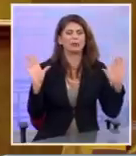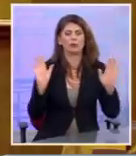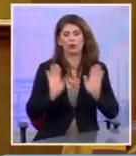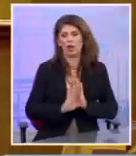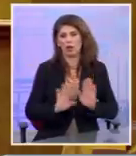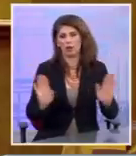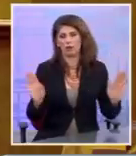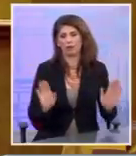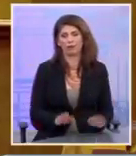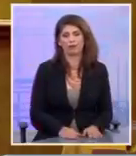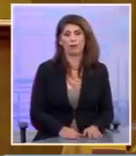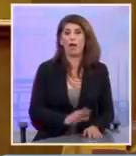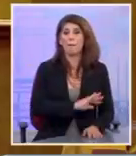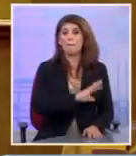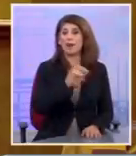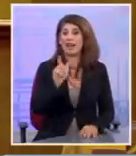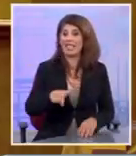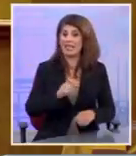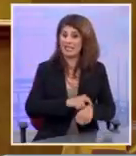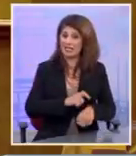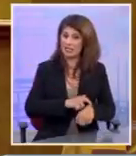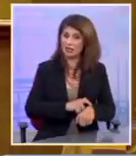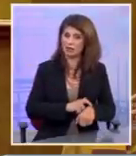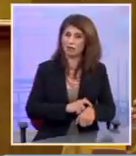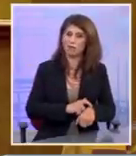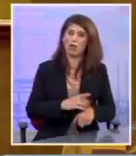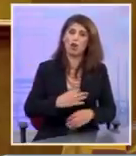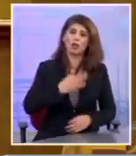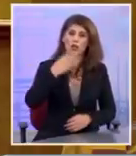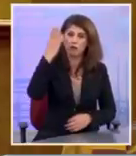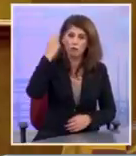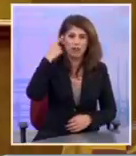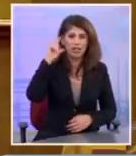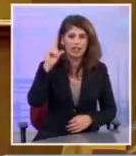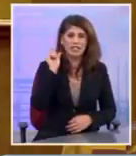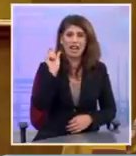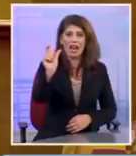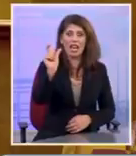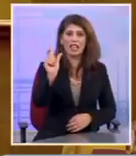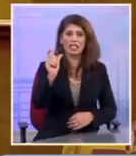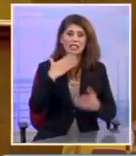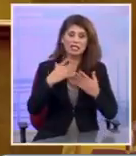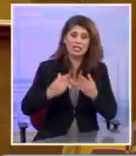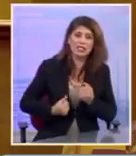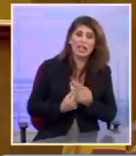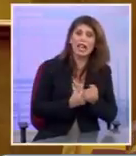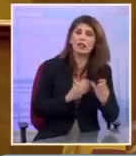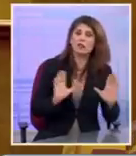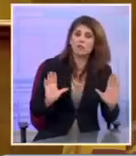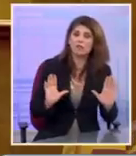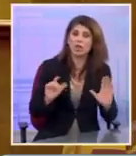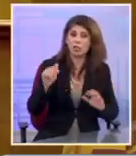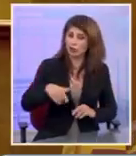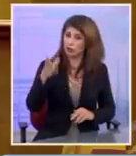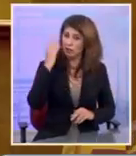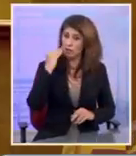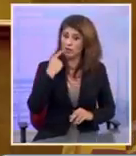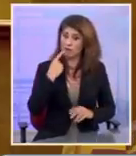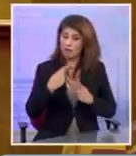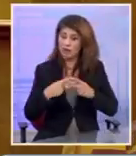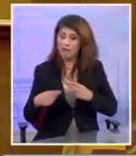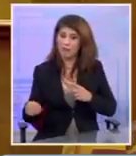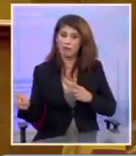τότε βέβαια ο κύριος Τσίπρας αγνοούσε τη λέξη συνένεση. Την έμαθε όμως τώρα, μόλις πριν από μία